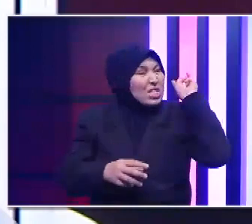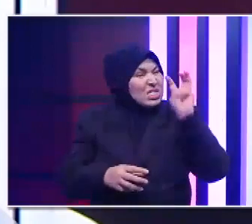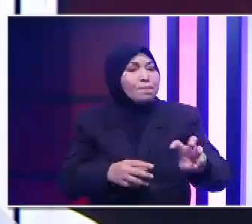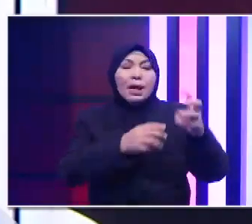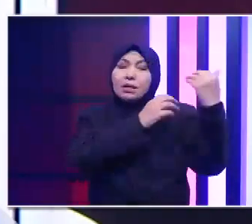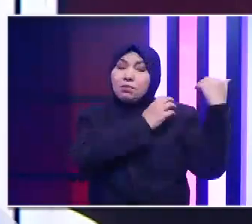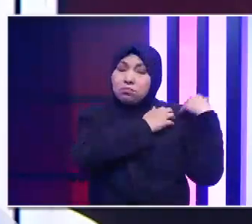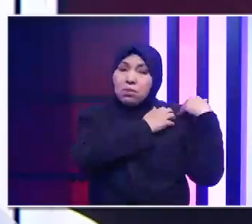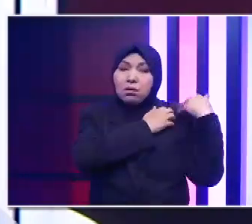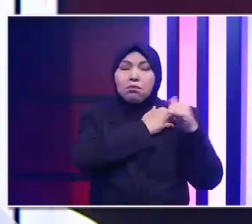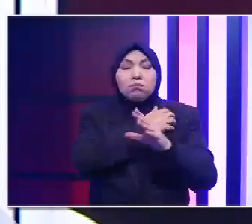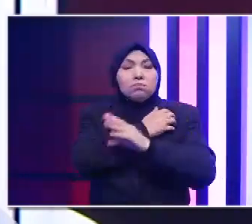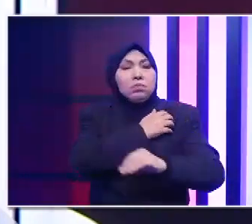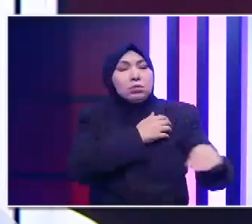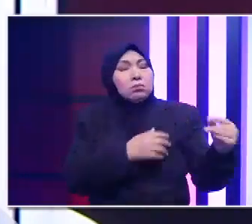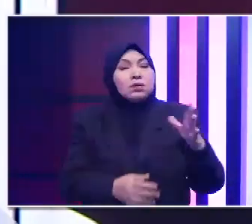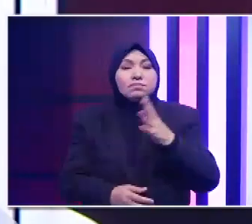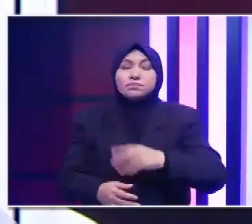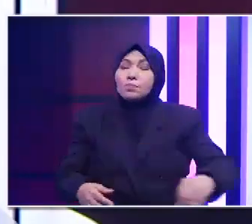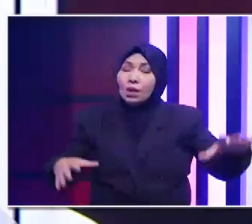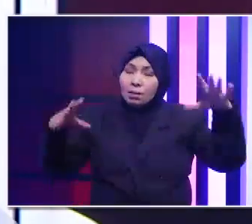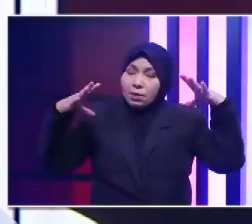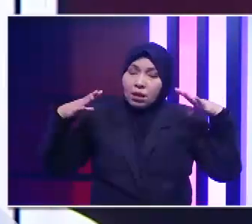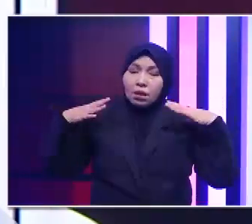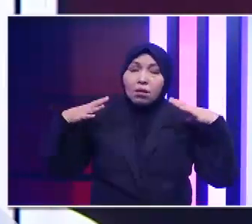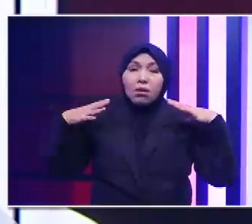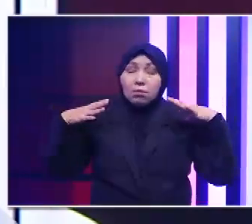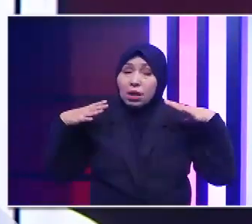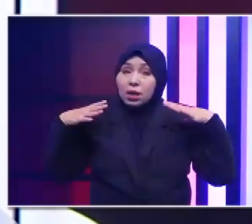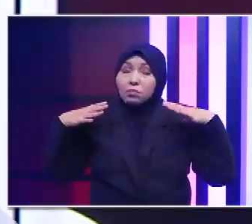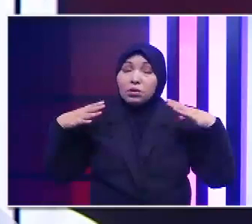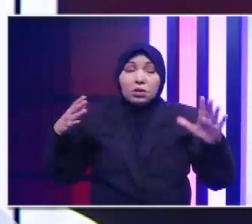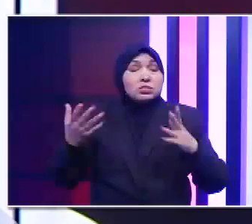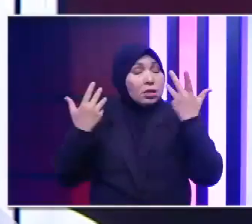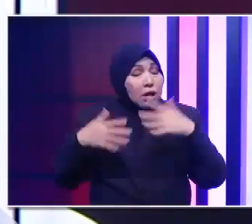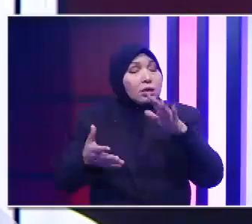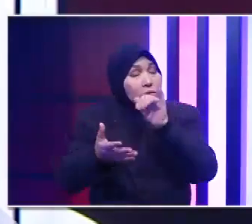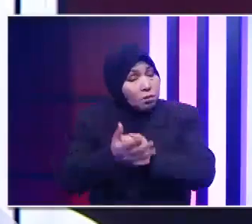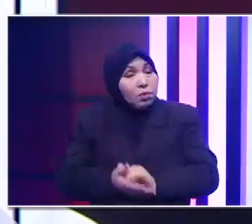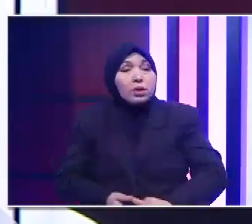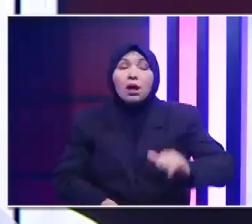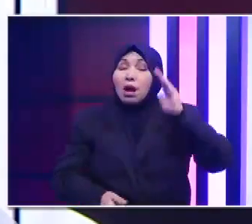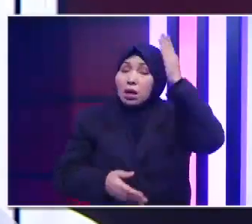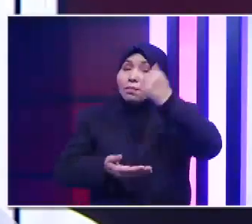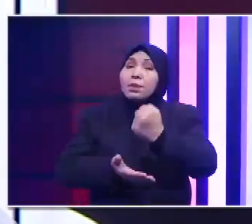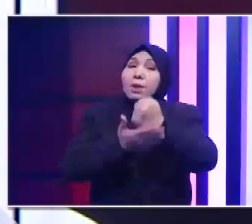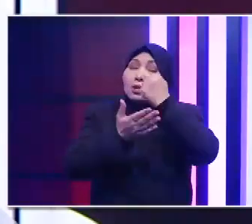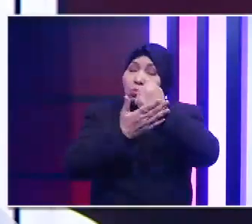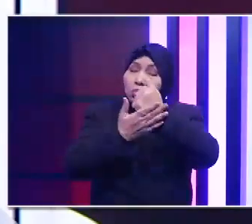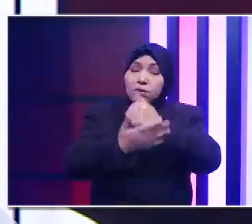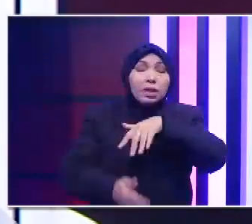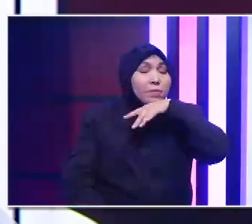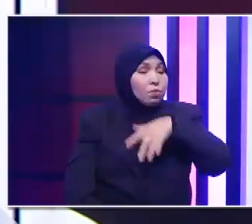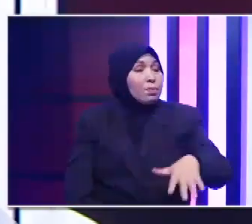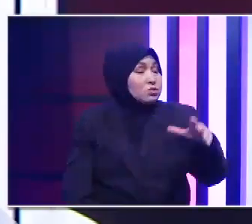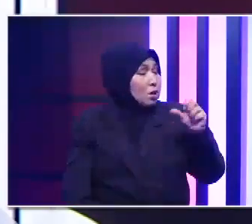wall malaikat Coba ada badik dan para malaikat setelah itu juga akan membantu Nabi Shallallahu